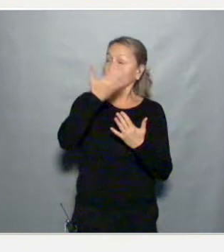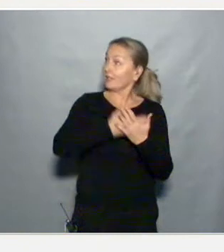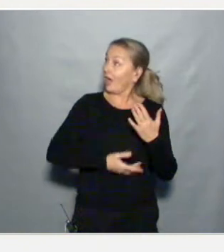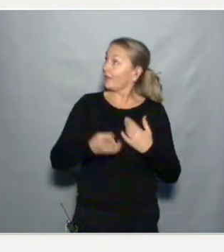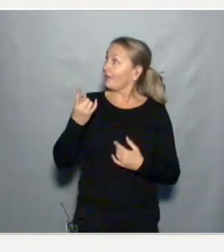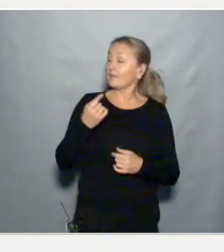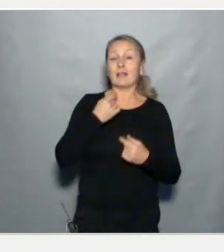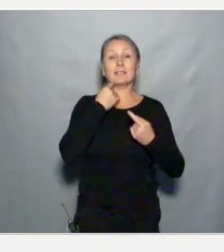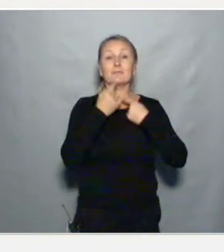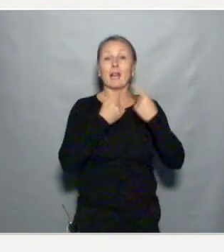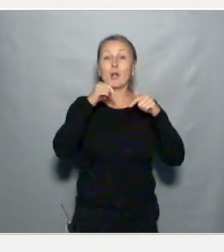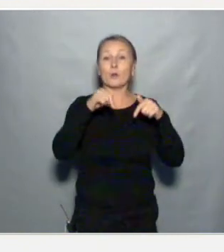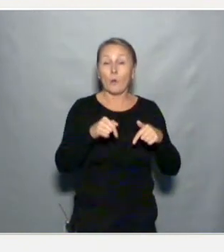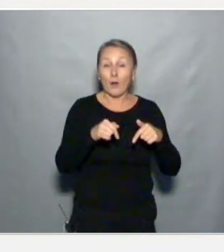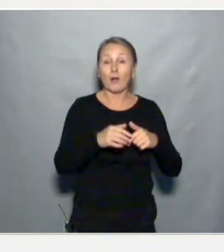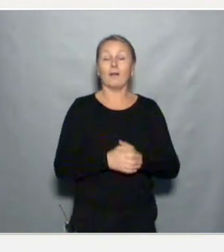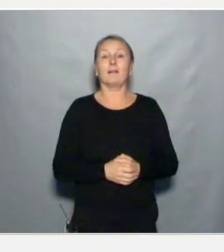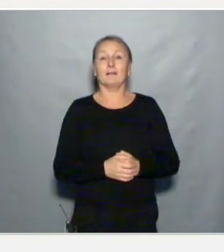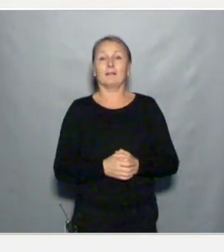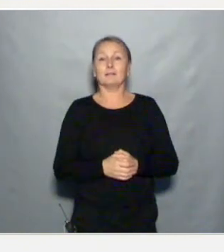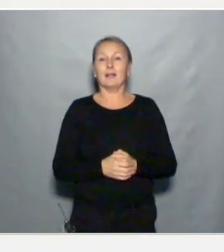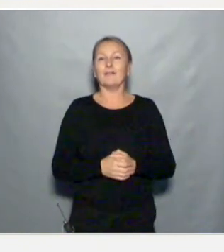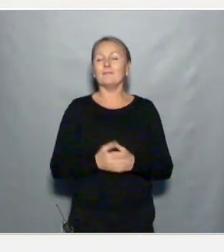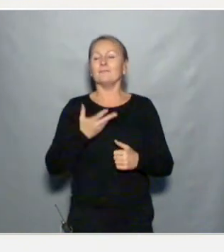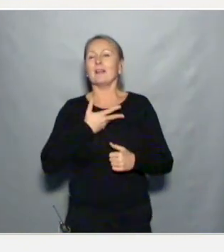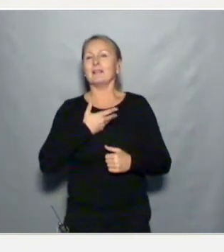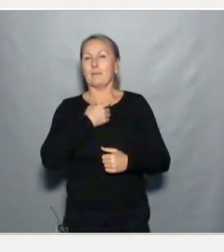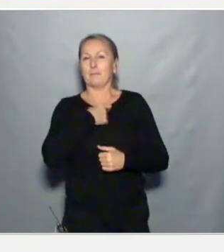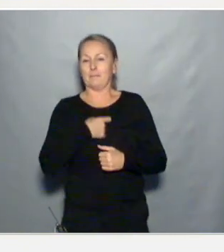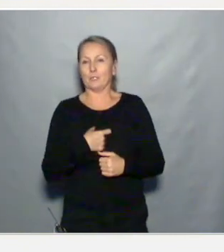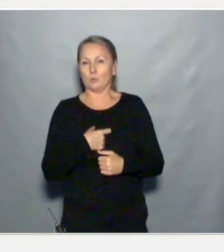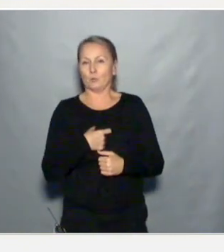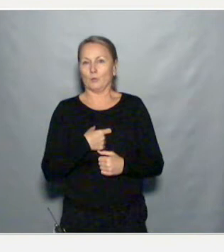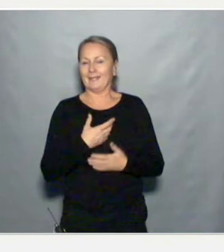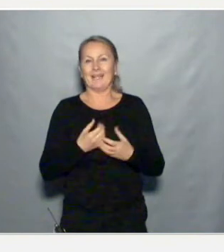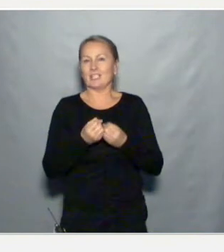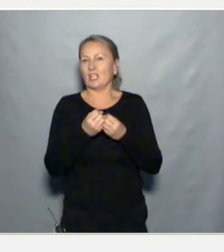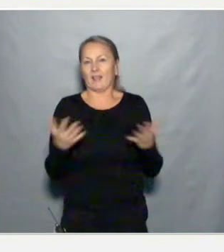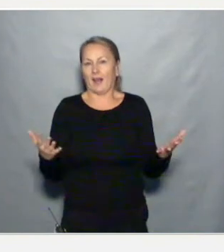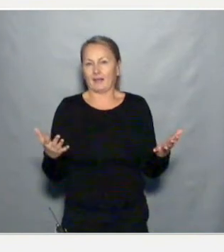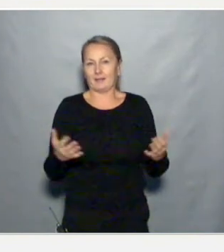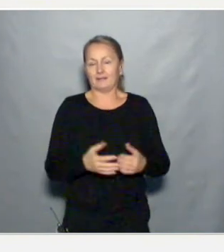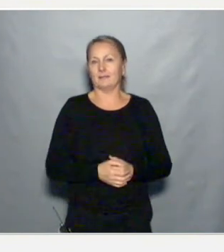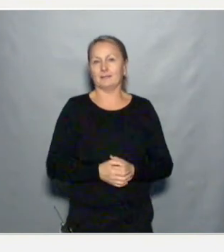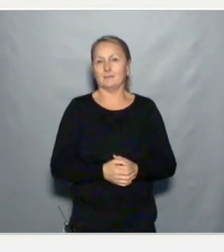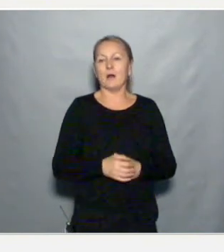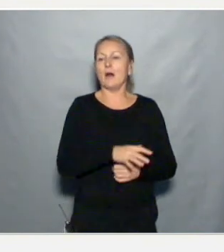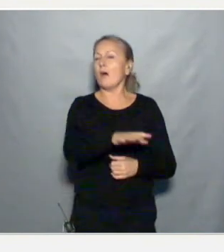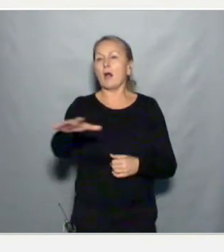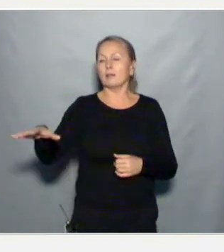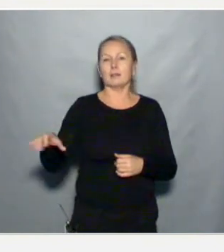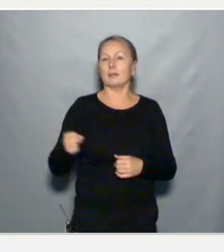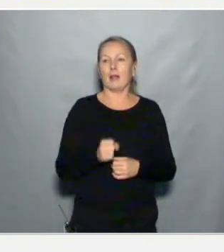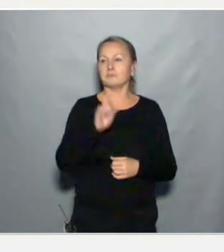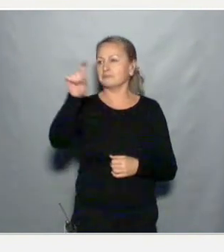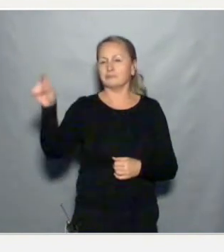jag berättar nu, det är ytterst personligt och på inget sätt generellt så där för alla som lever med ADHD. Men så här